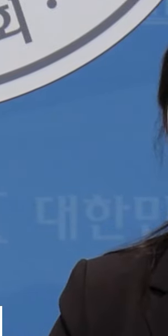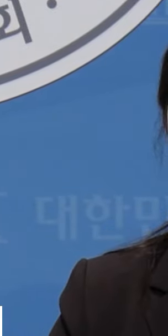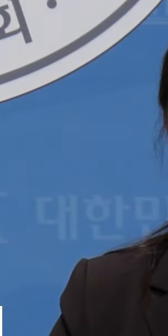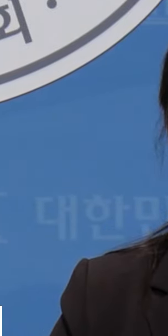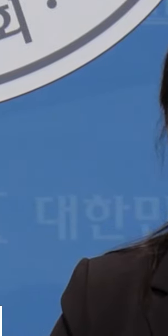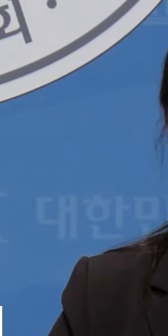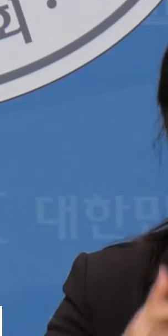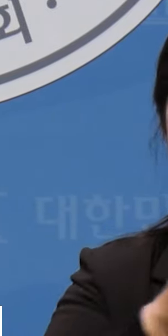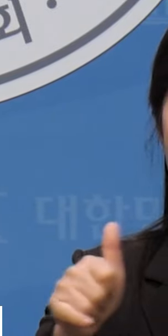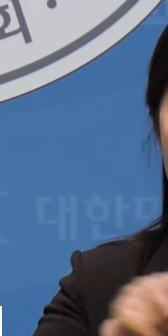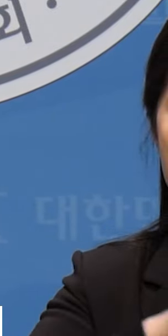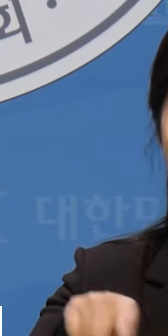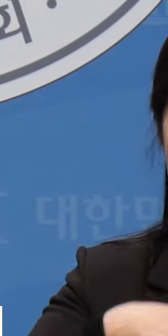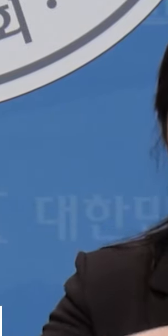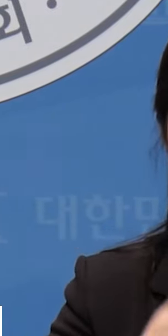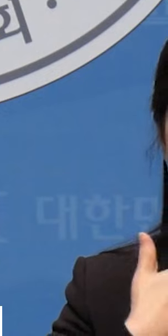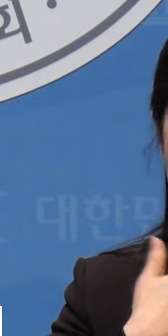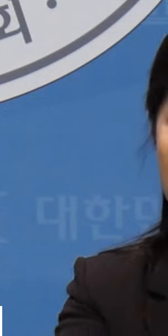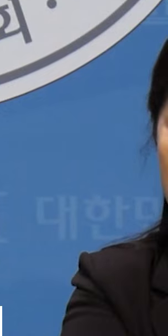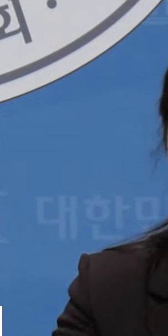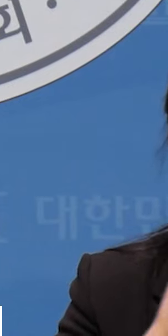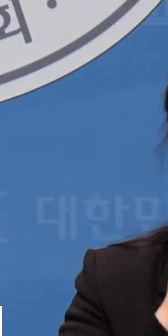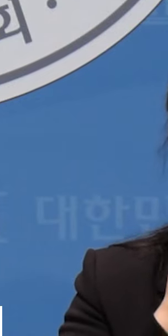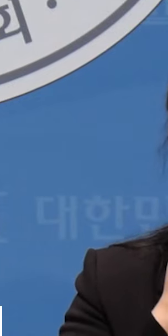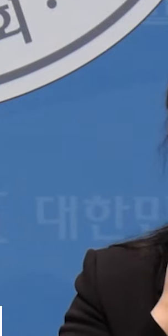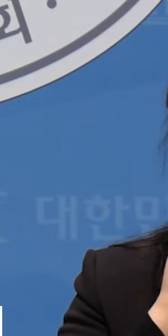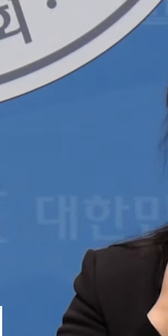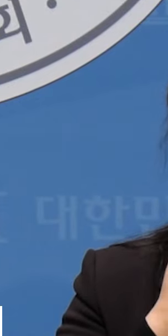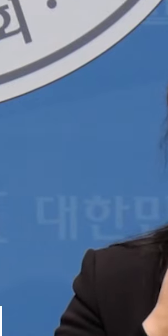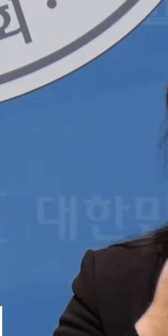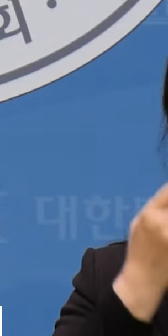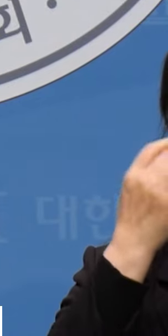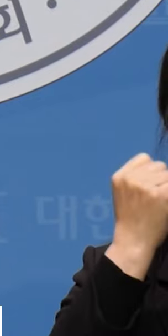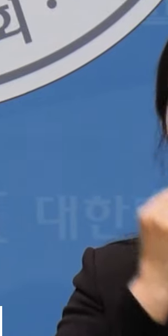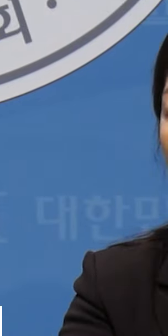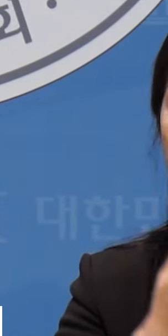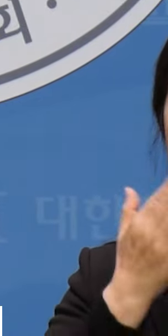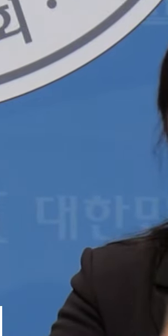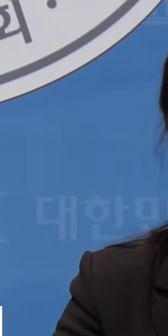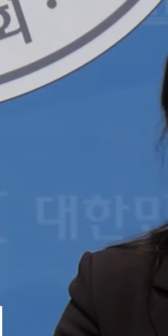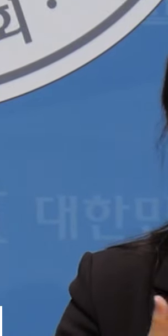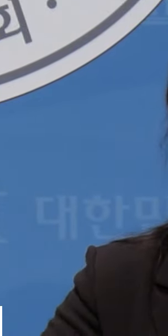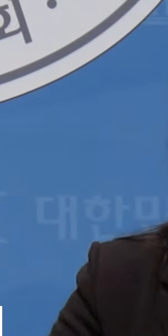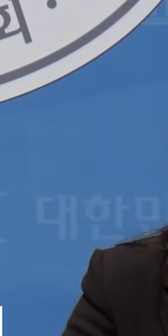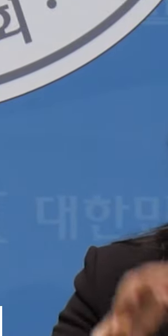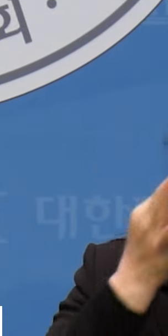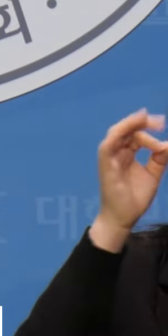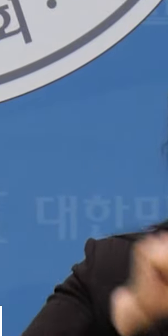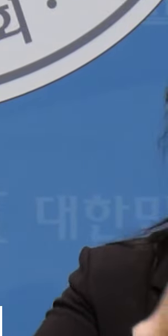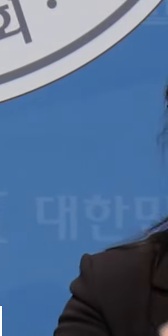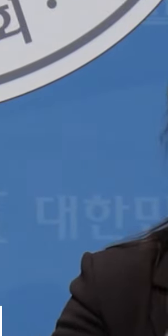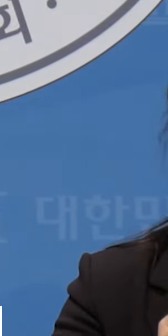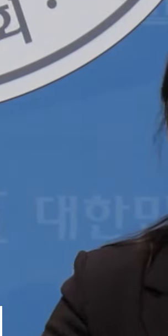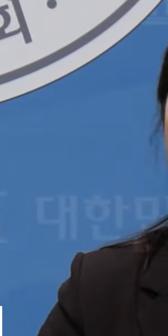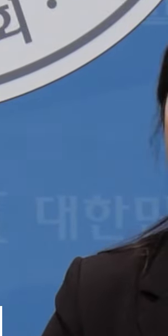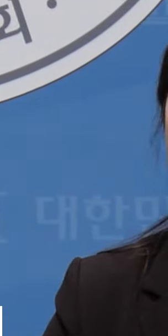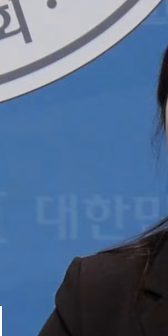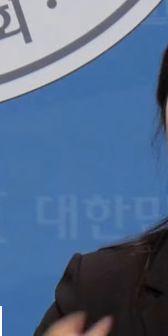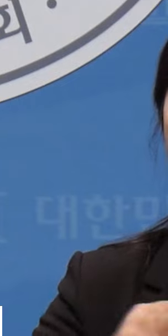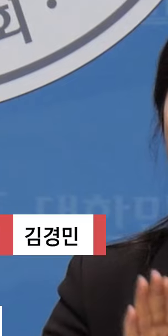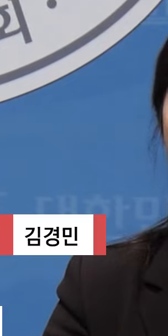국민이 정치를 혐오하고 정치인을 혐오하지 않게 해주십시오. 그리고 존경하는 분당 주민